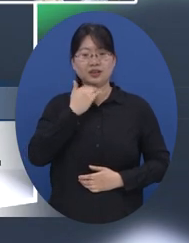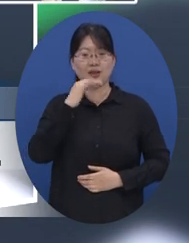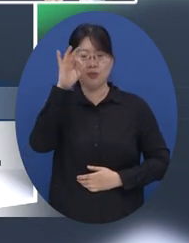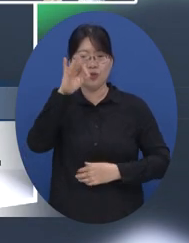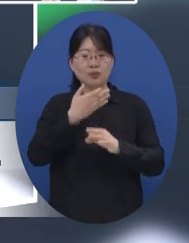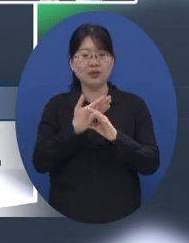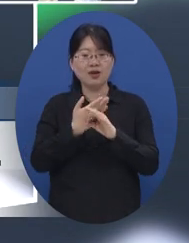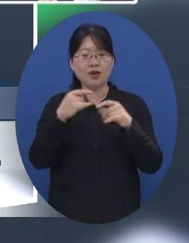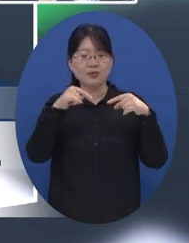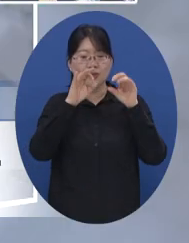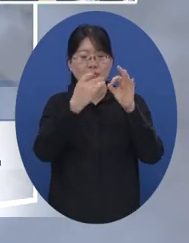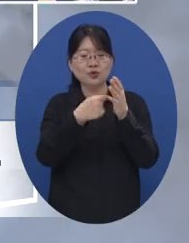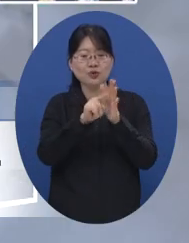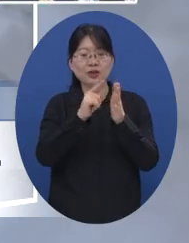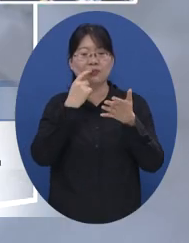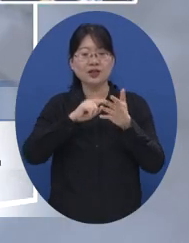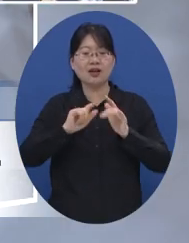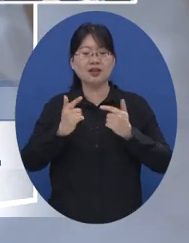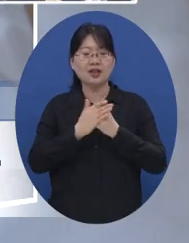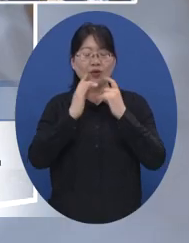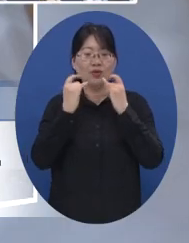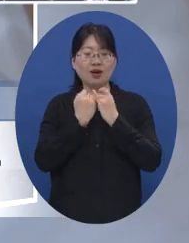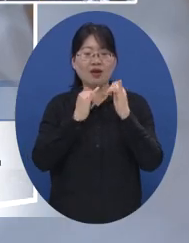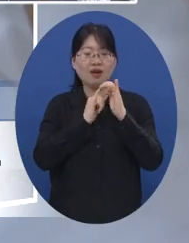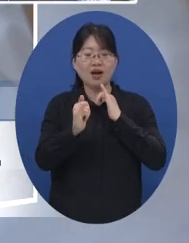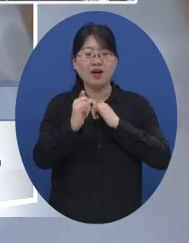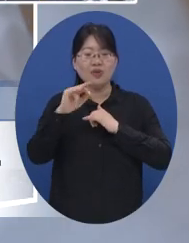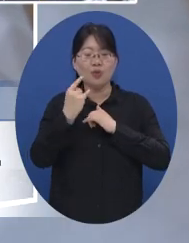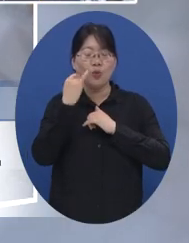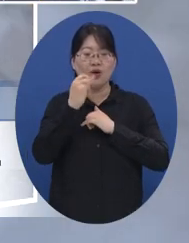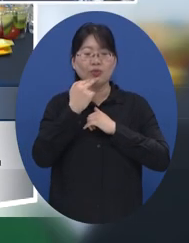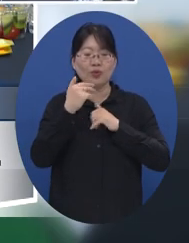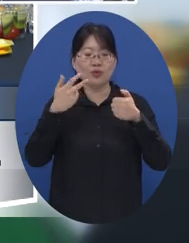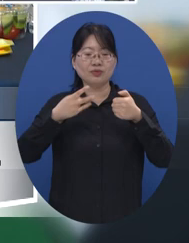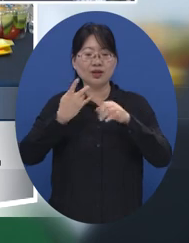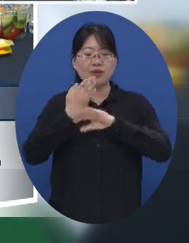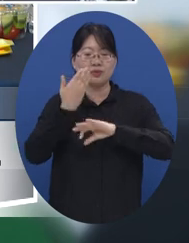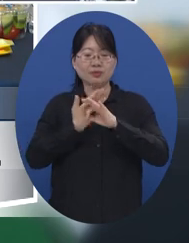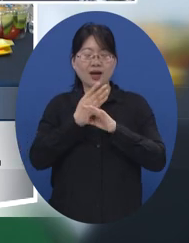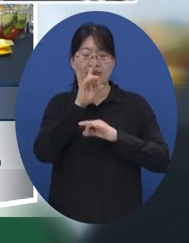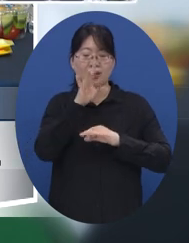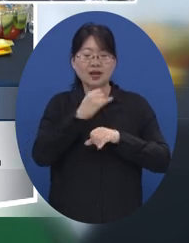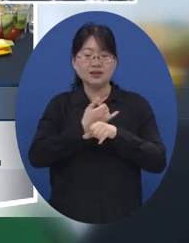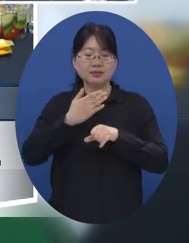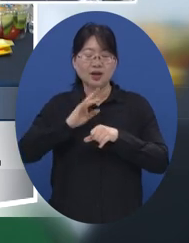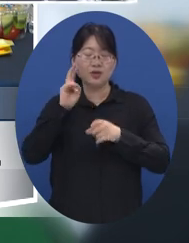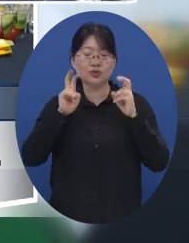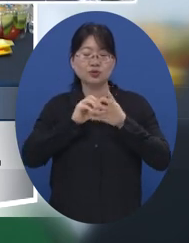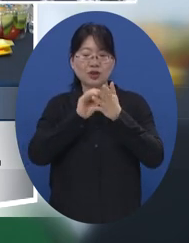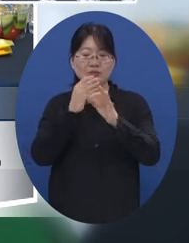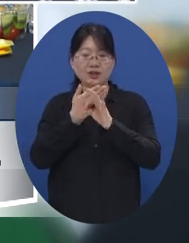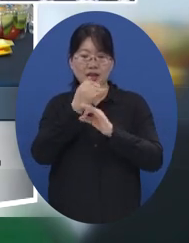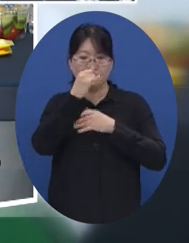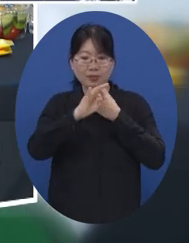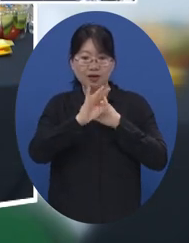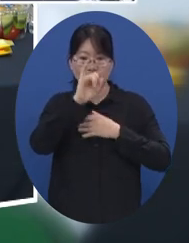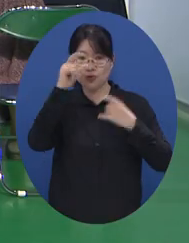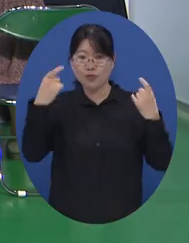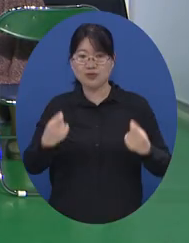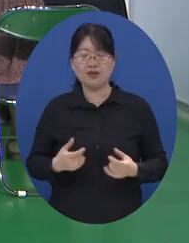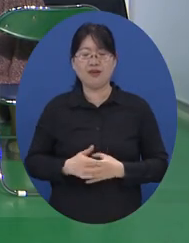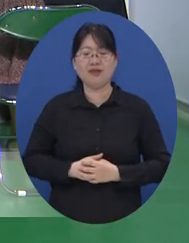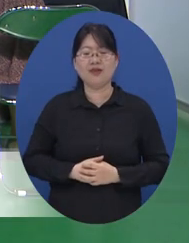나이에 면접 보려면 쉽지 않거든요. 이력서를 내도 연락도 안 와요. 50대가 넘으면. 근데 여기서 만약에 취업이 된다 그러면 좋을 것